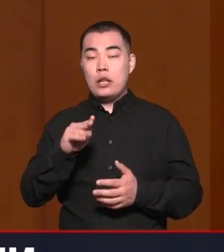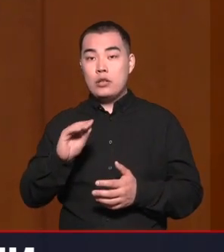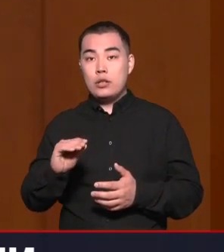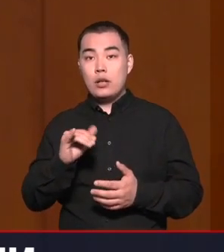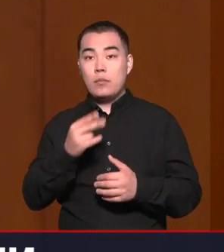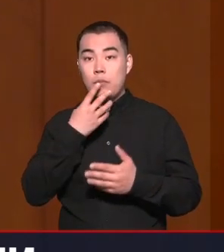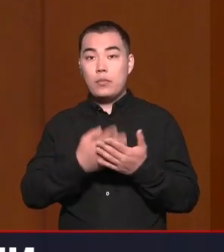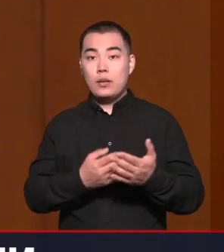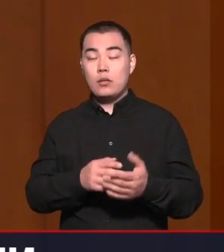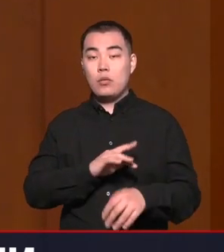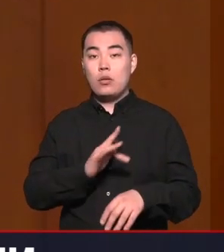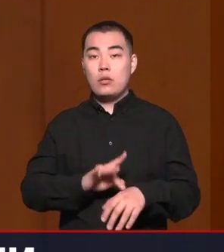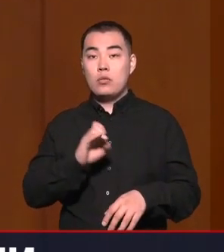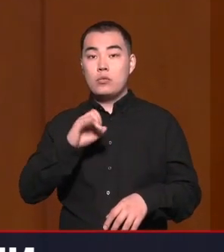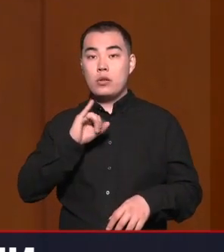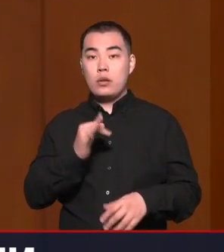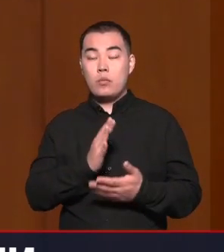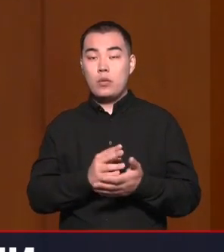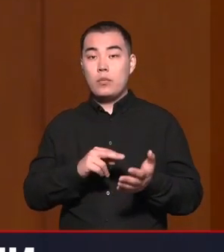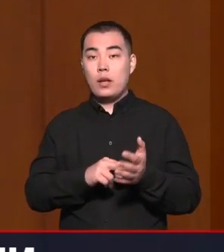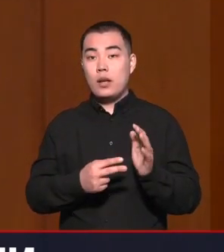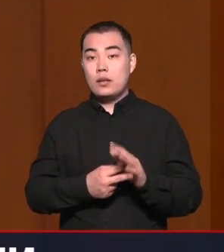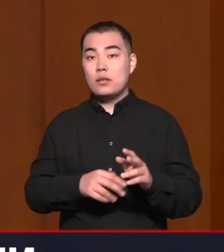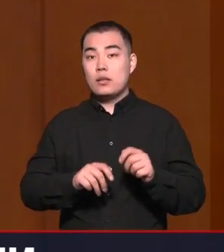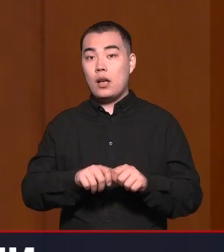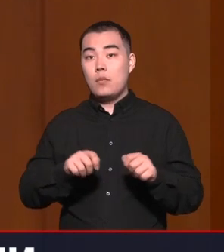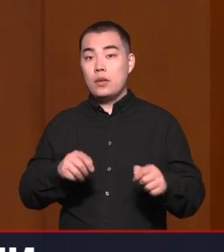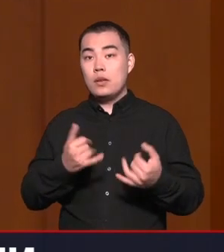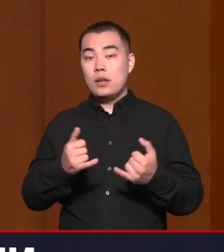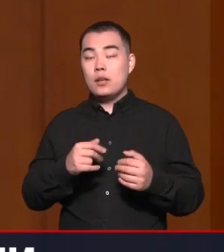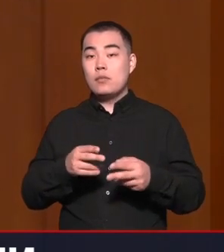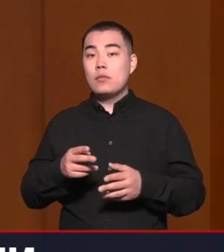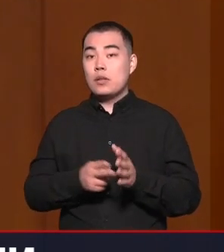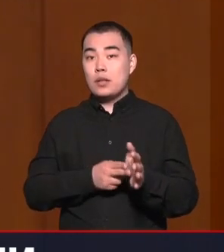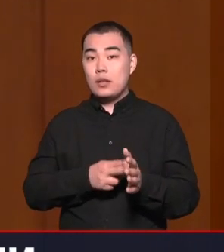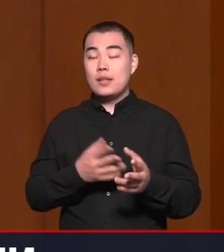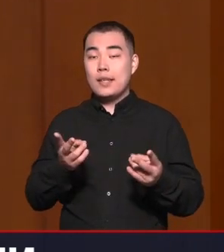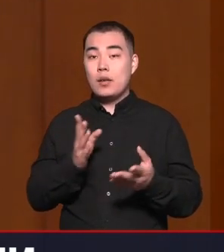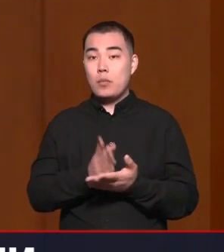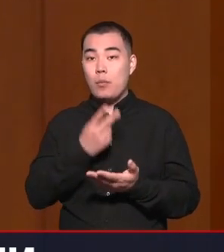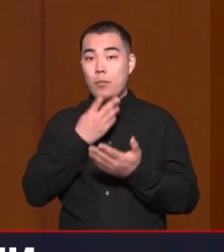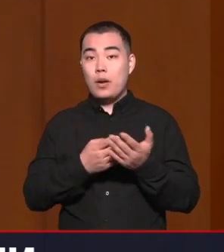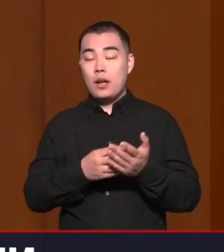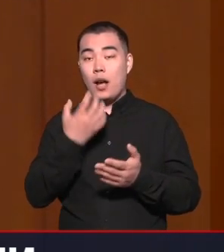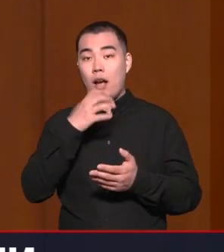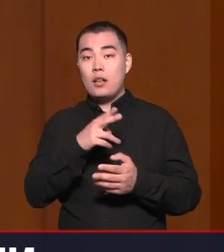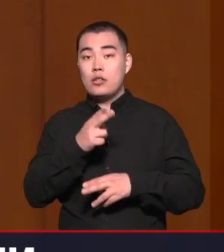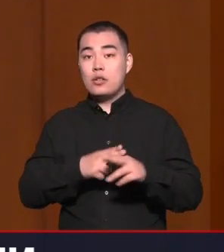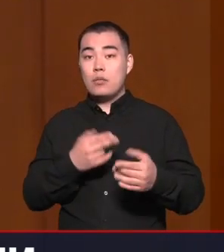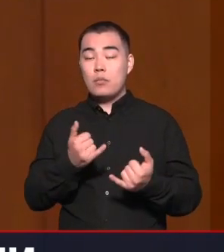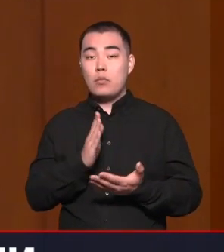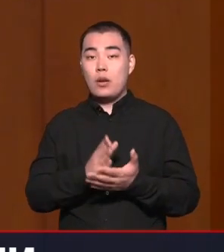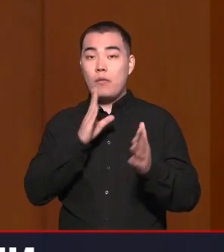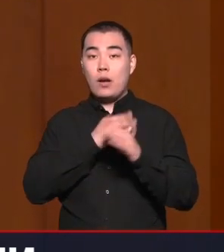Baoyu Steel в городе Рудный планирует запустить углубленную переработку железнодорожного сырья. Производство горячебрикетированного железа